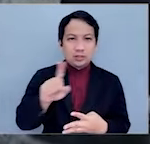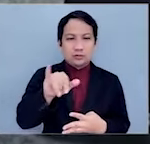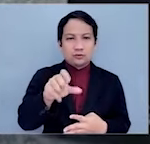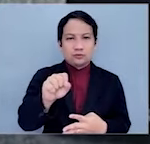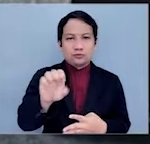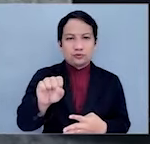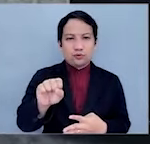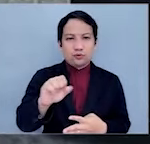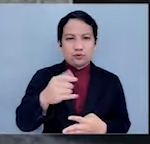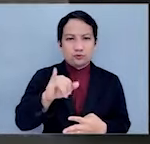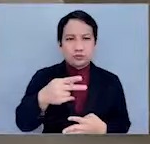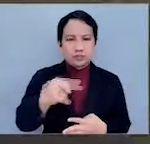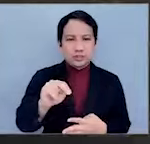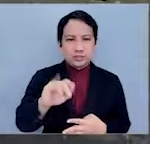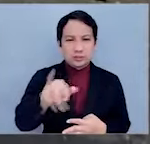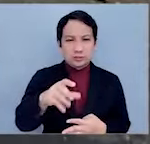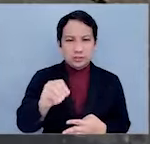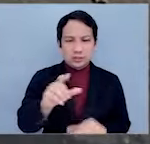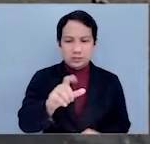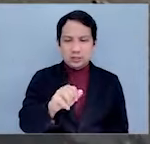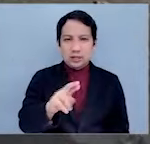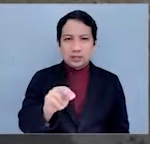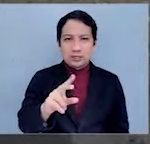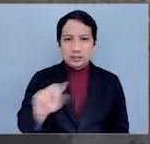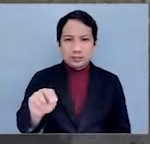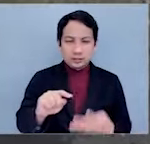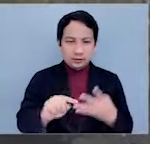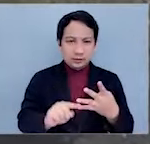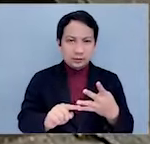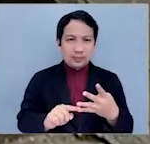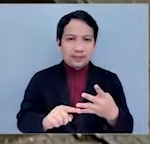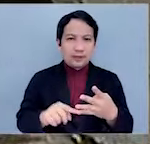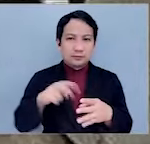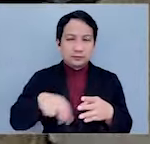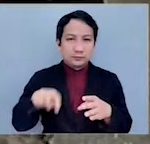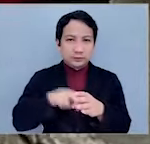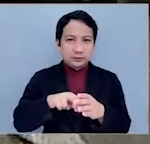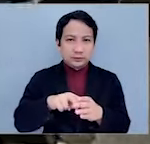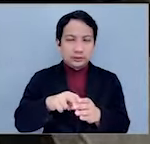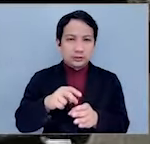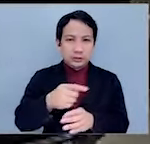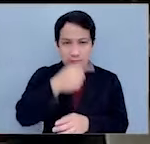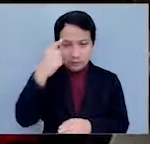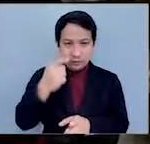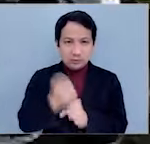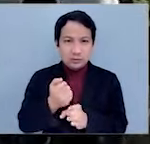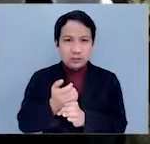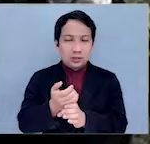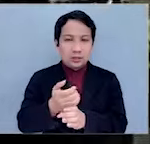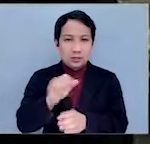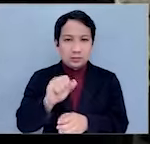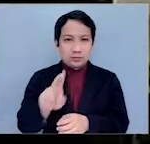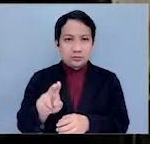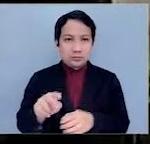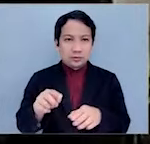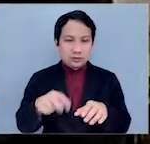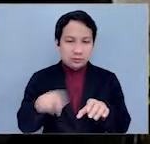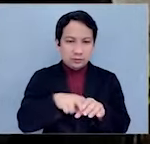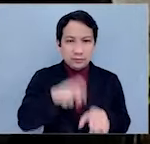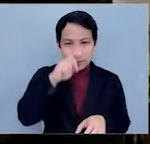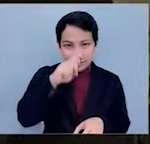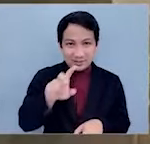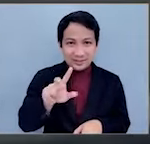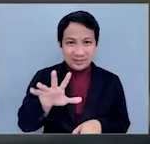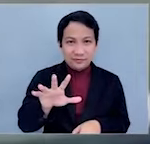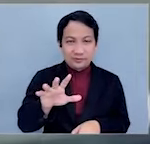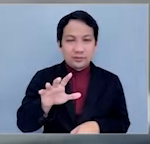Jan, at alias Arnard. Sakay ng isang itim na SUV, tinangka nilang kidnapin ang isang 35 anyos sa Chinese